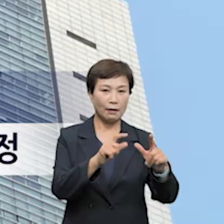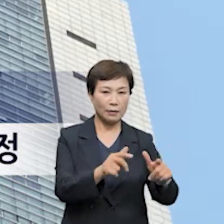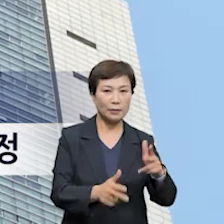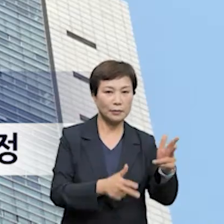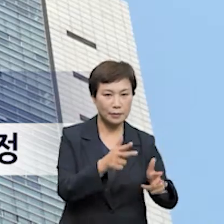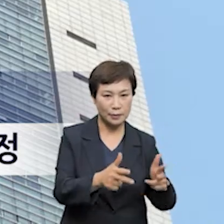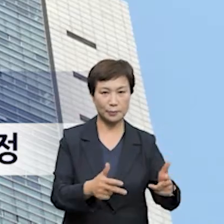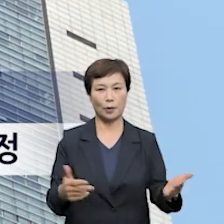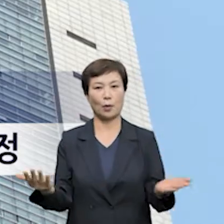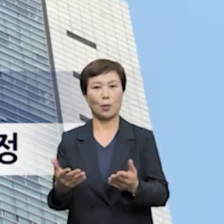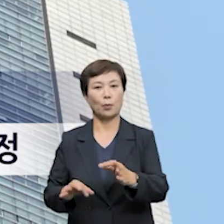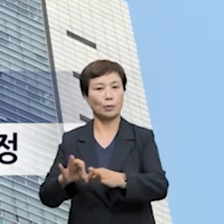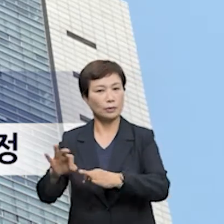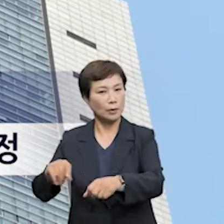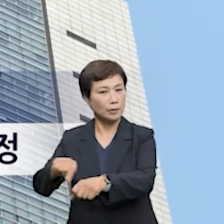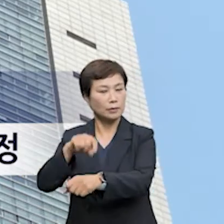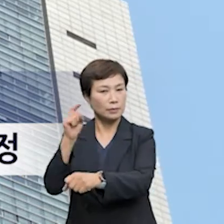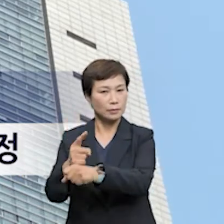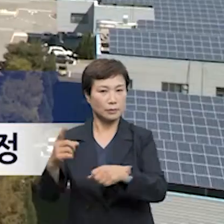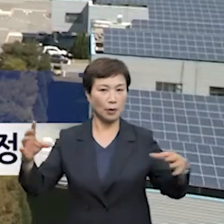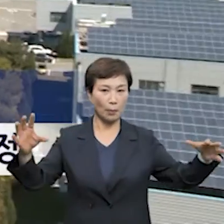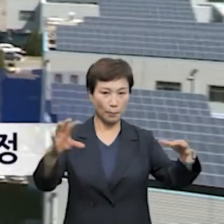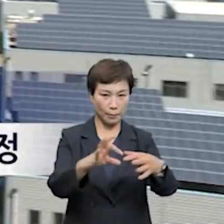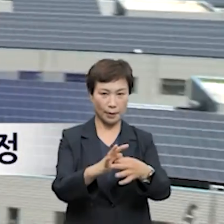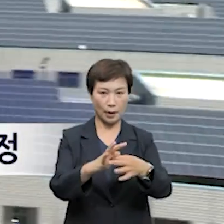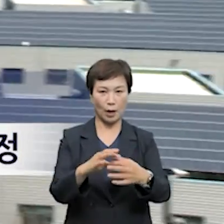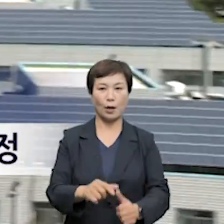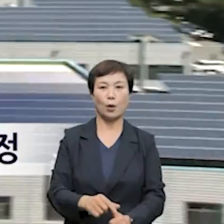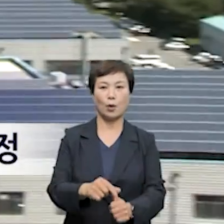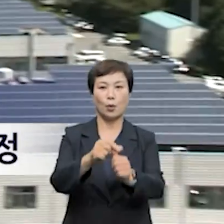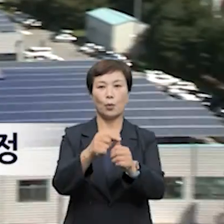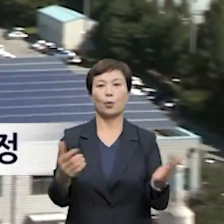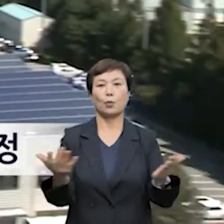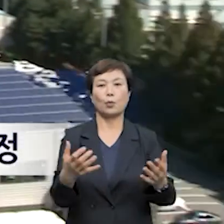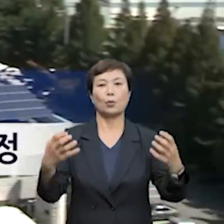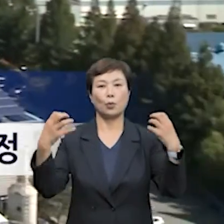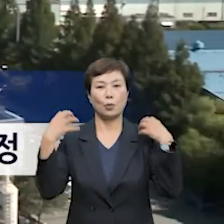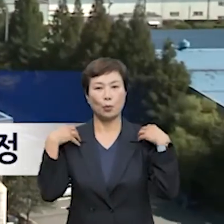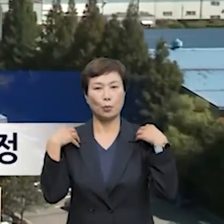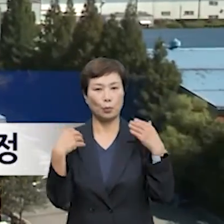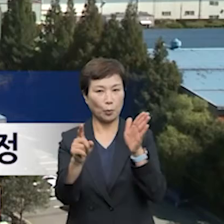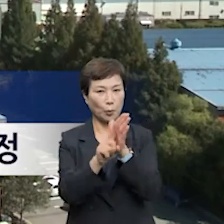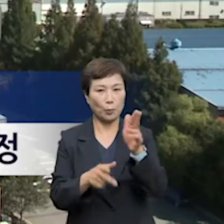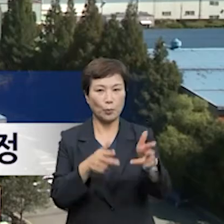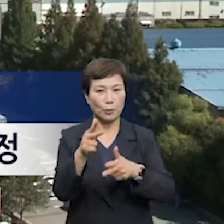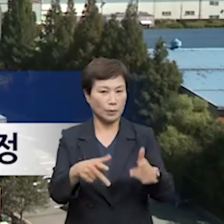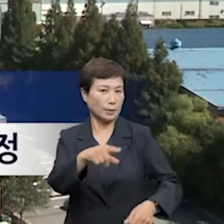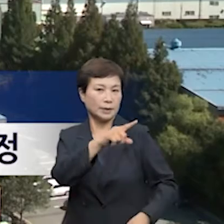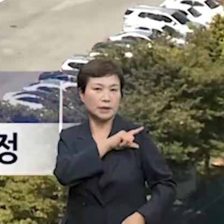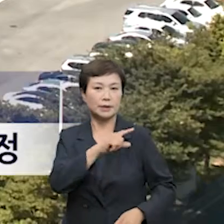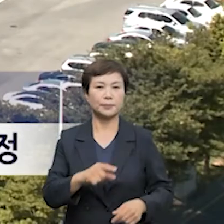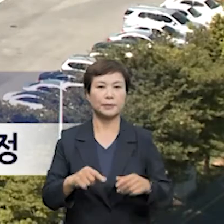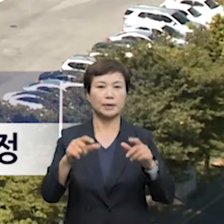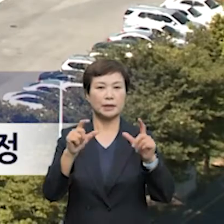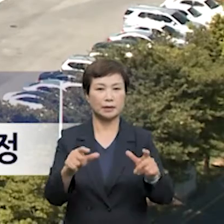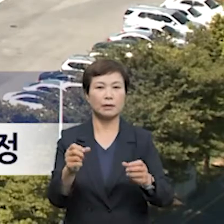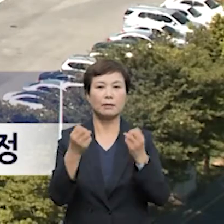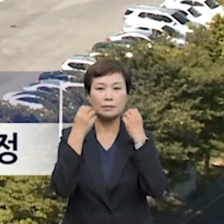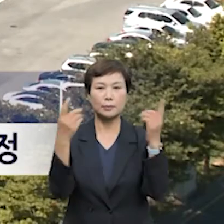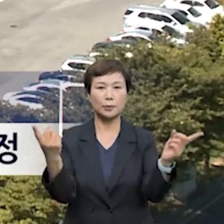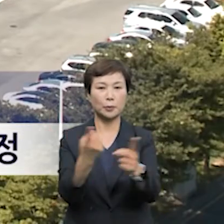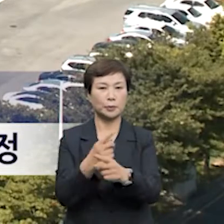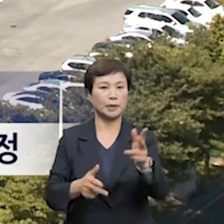광주시는 지역산업과 노동시장의 특성을 연계해 일자리 사업을 발굴하는 고용노동부 공모사업인